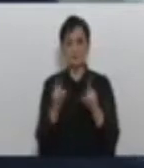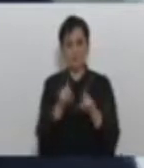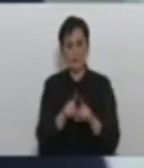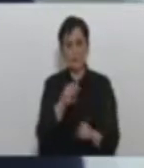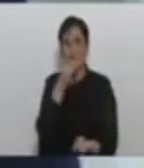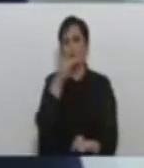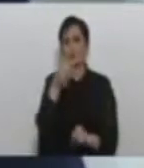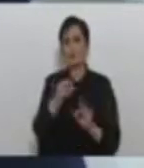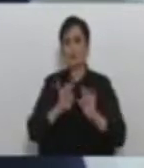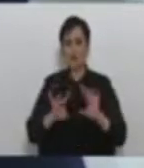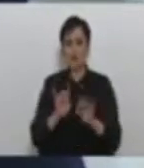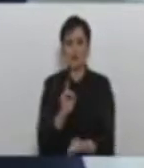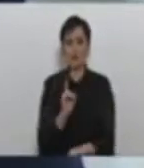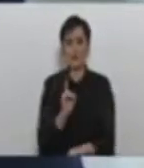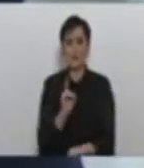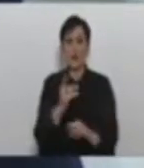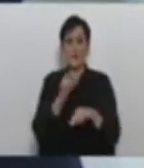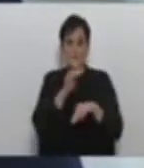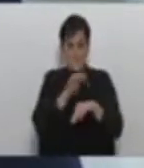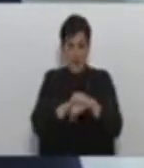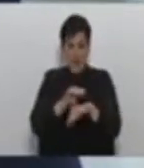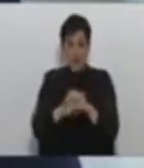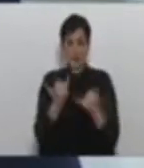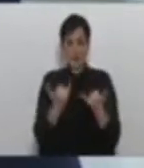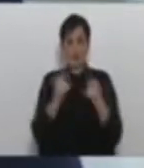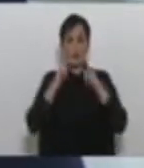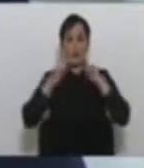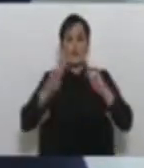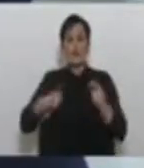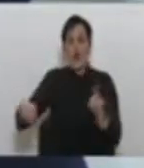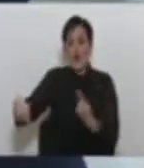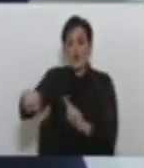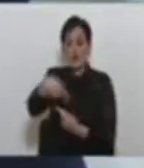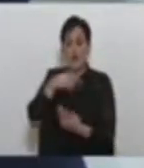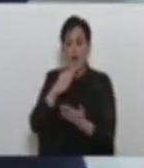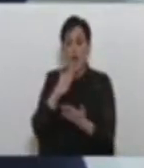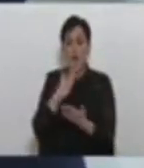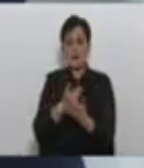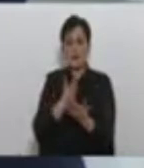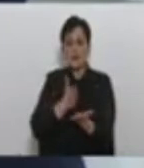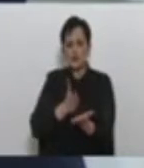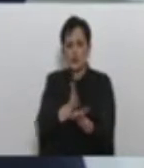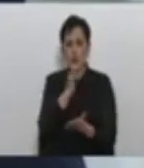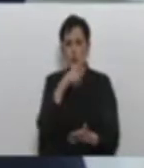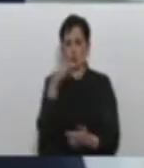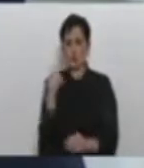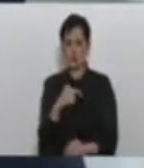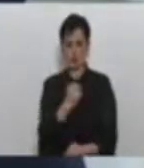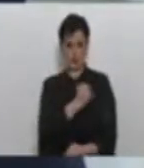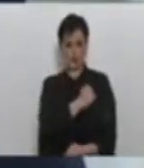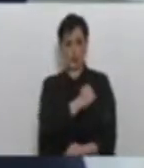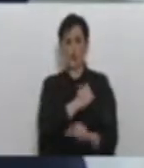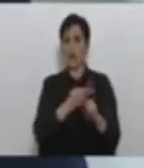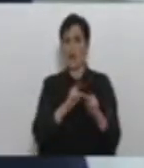უთხარით მათ, რომ ის ფაქტი, რომ დღეს უკრაინის ირგვლივ არის კონცენტრირებული რუსული ჯარი, არნიშნავს იმას,